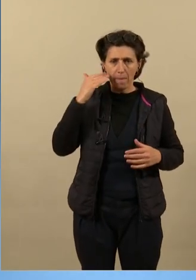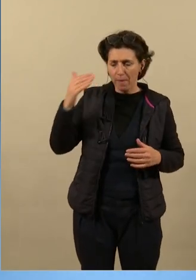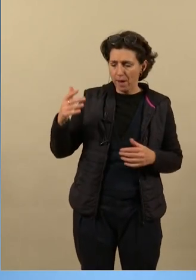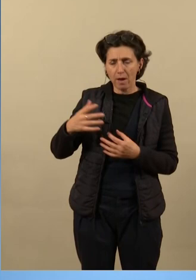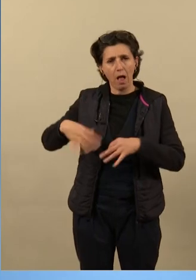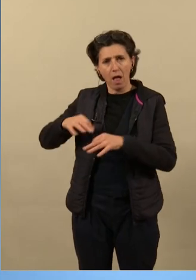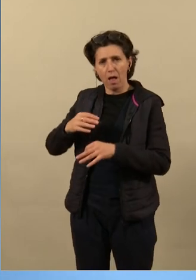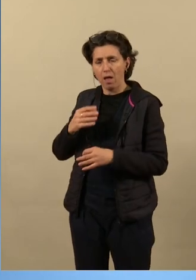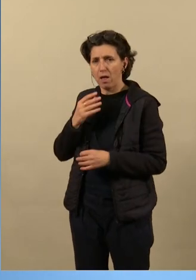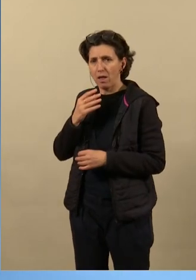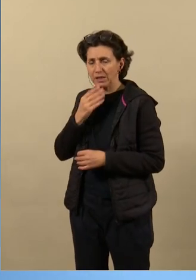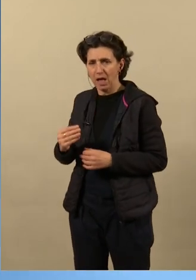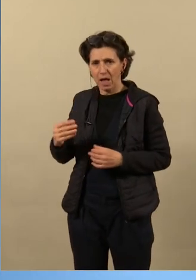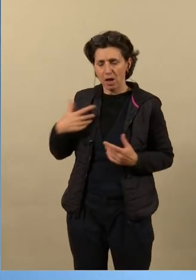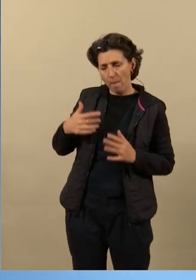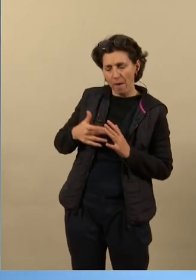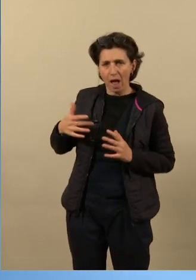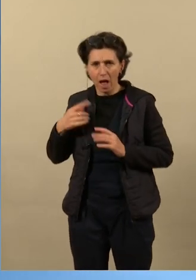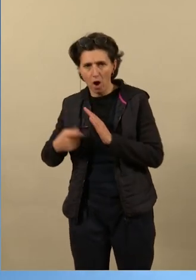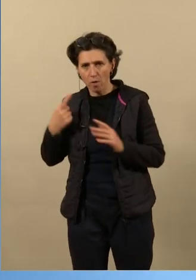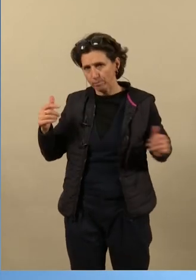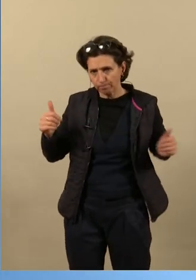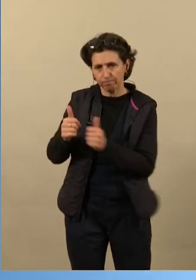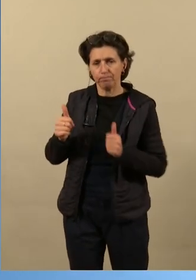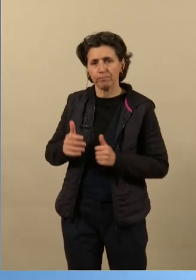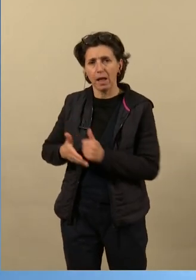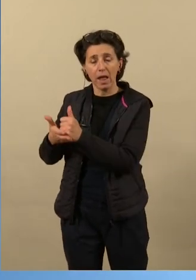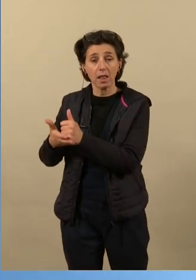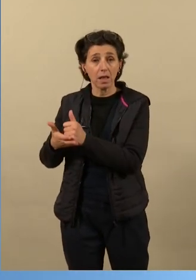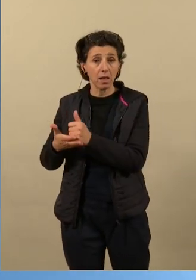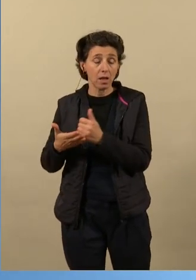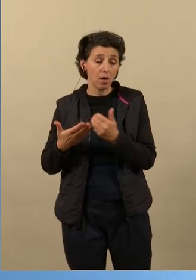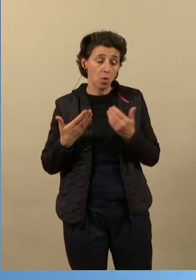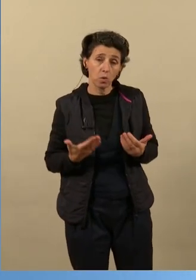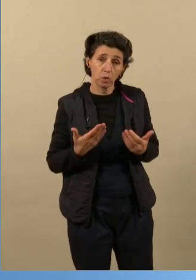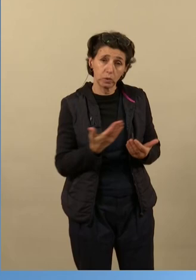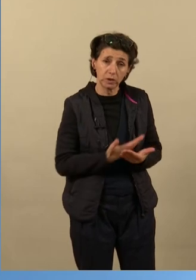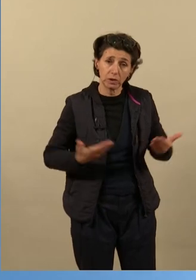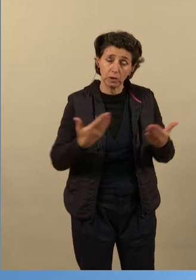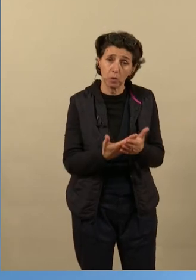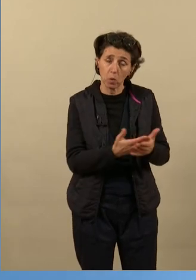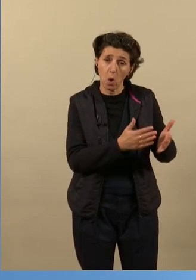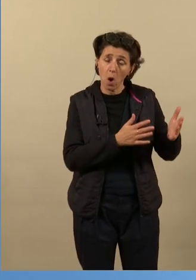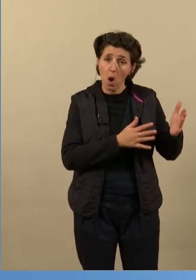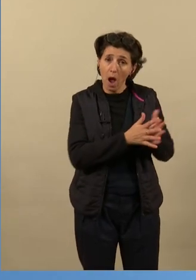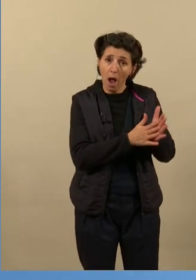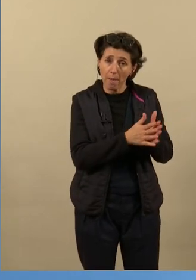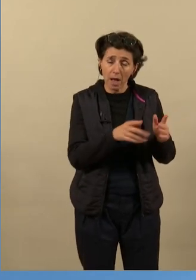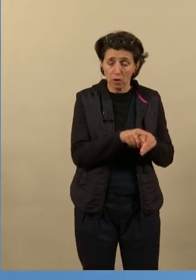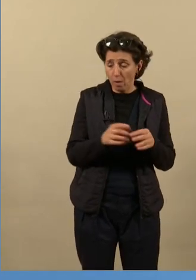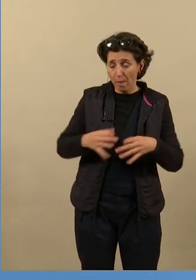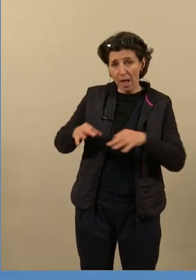aujourd'hui qu'une telle solution est possible avec un Hamas qui récuse l'existence même